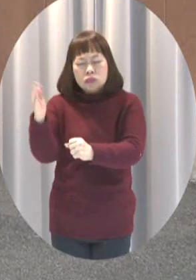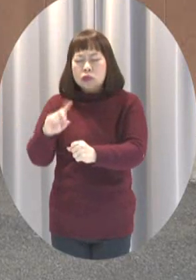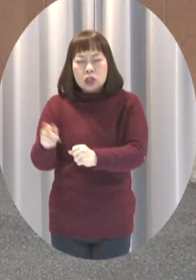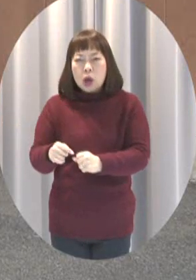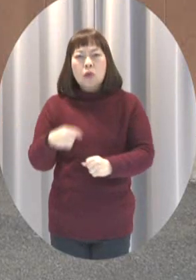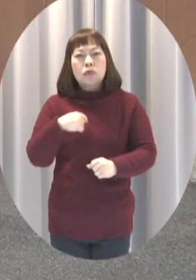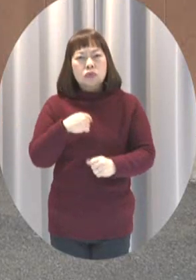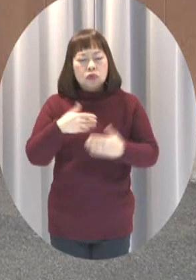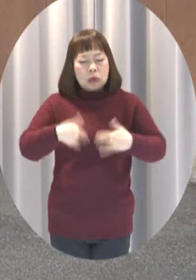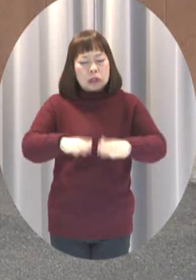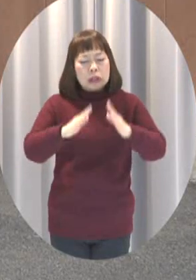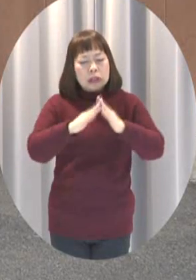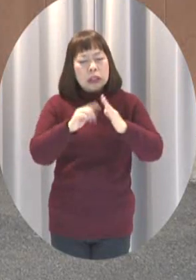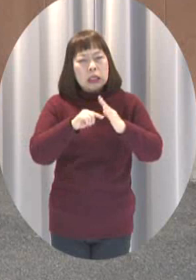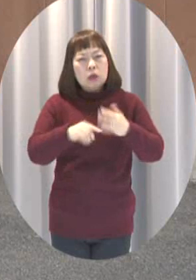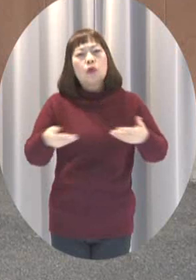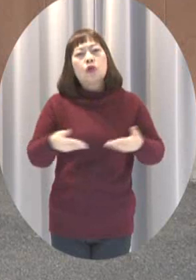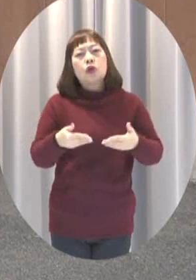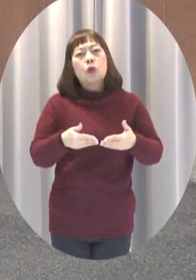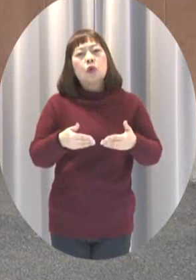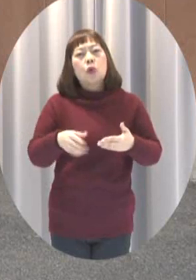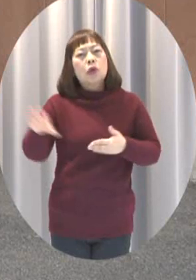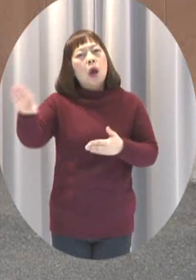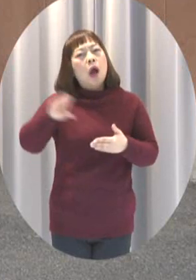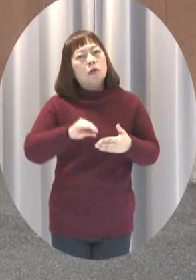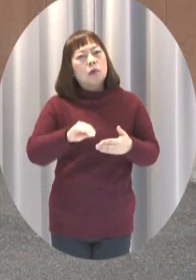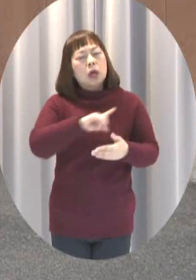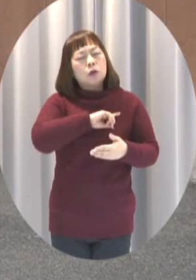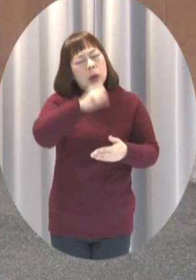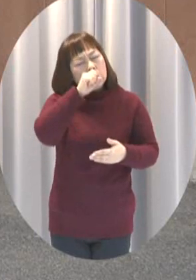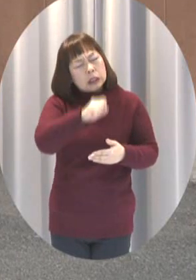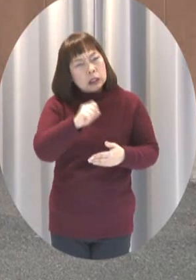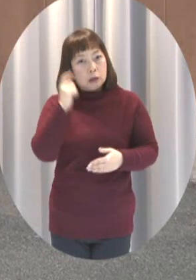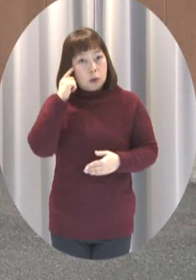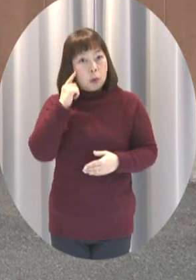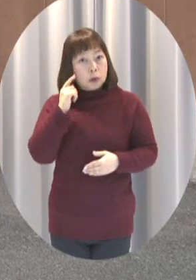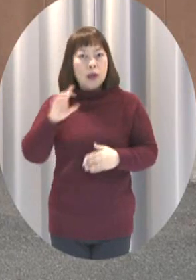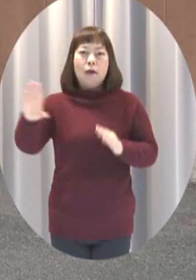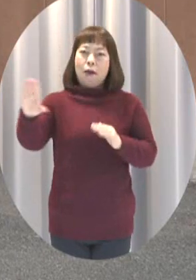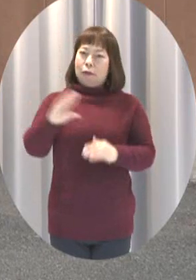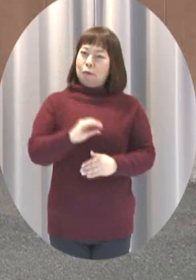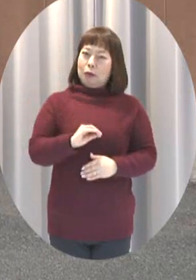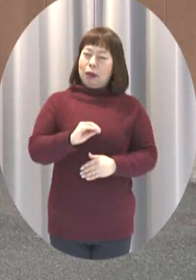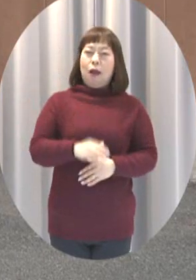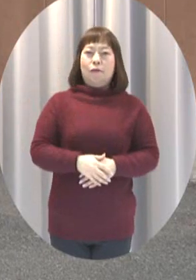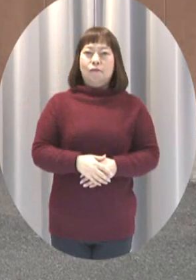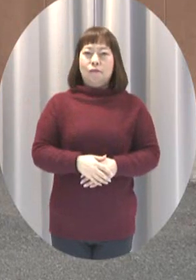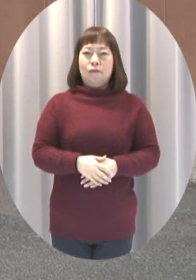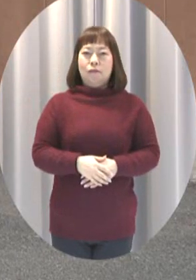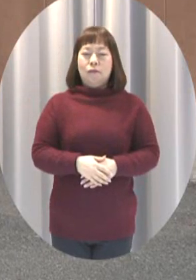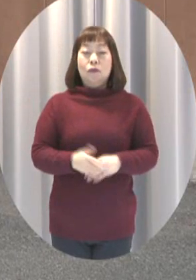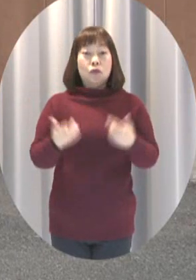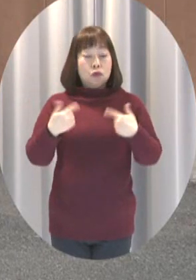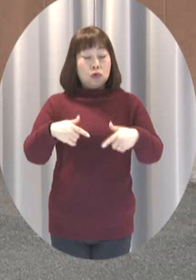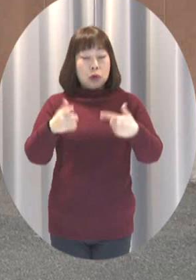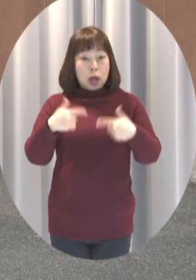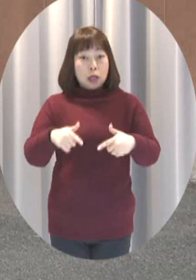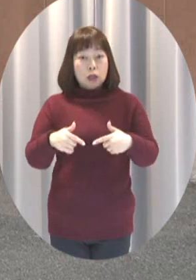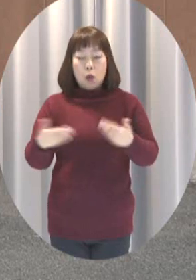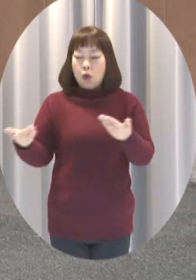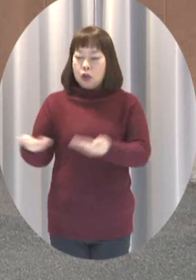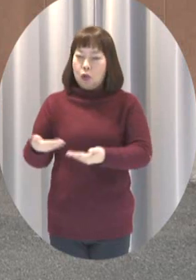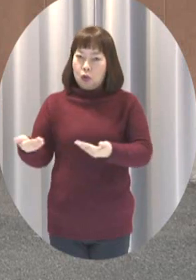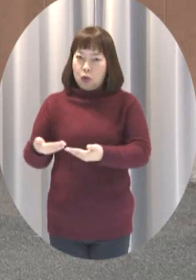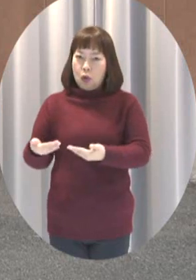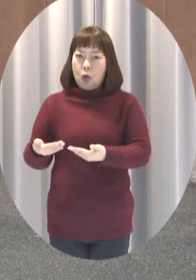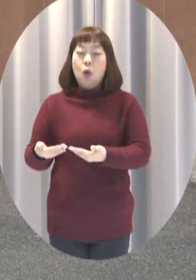の仕事だと思って、実家の方へ戻ってまいりました。従来の仕事の領域